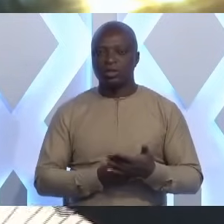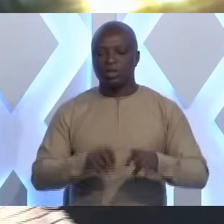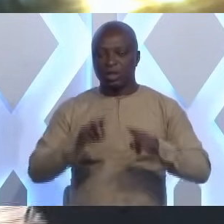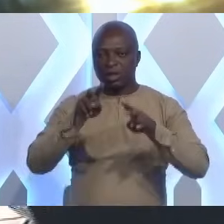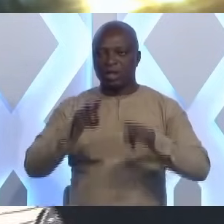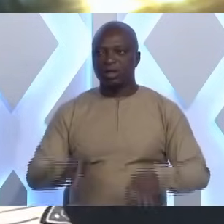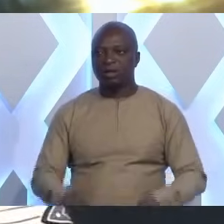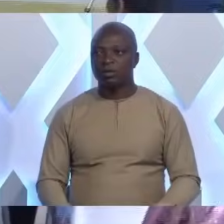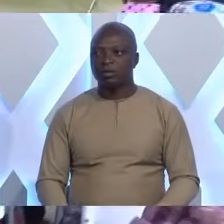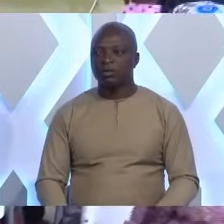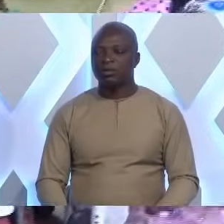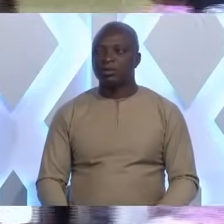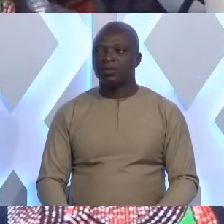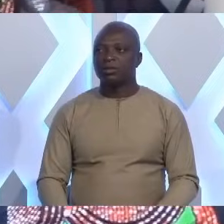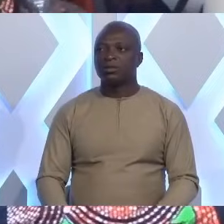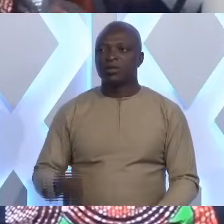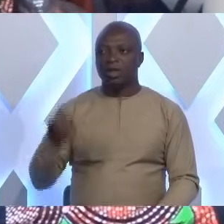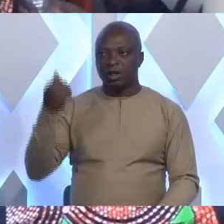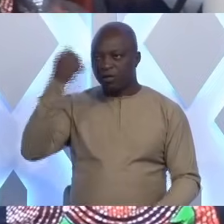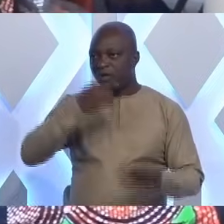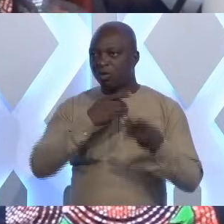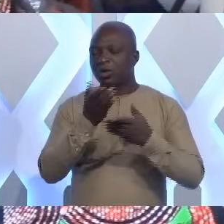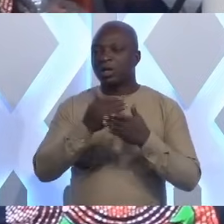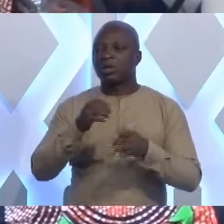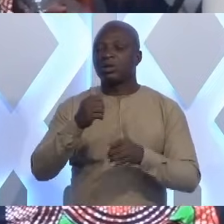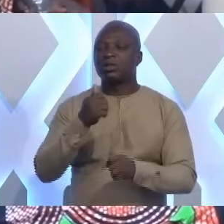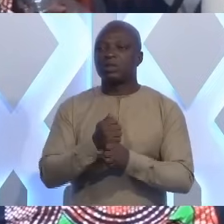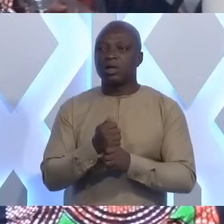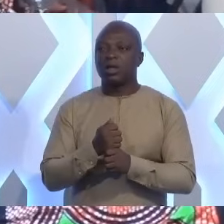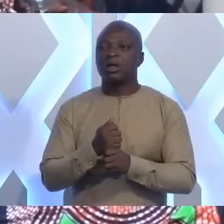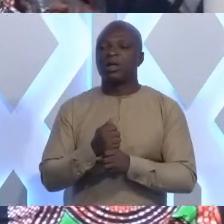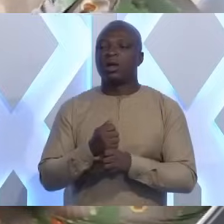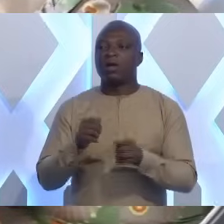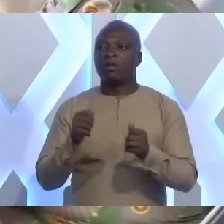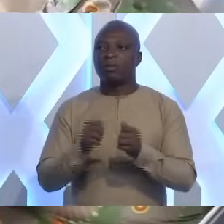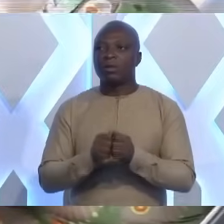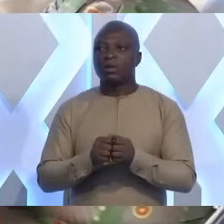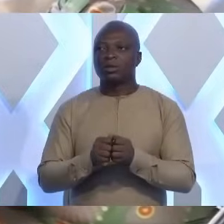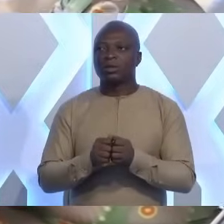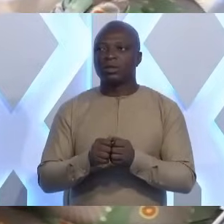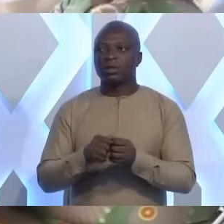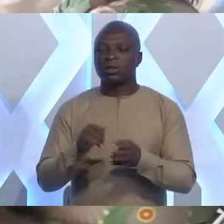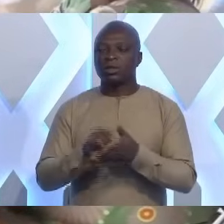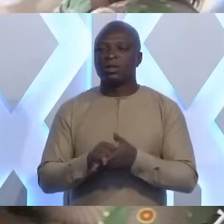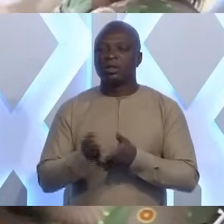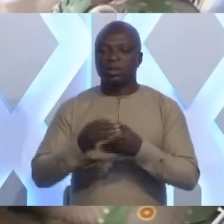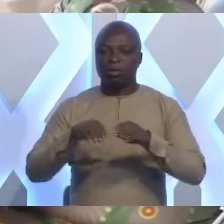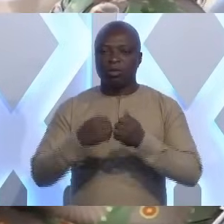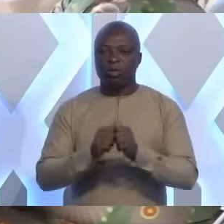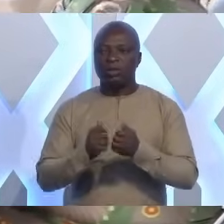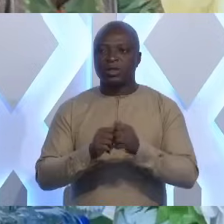Ziabé. L'Afrique, depuis quelques décennies, est en proie des guerres, des foyers et de tensions et des